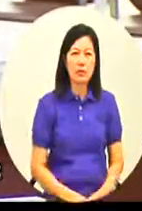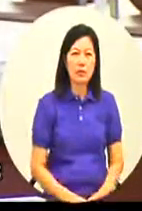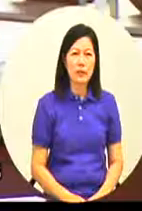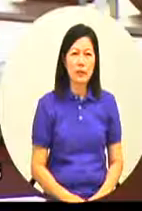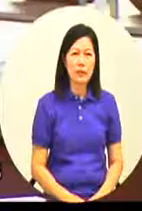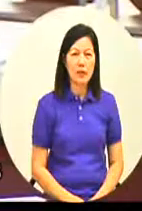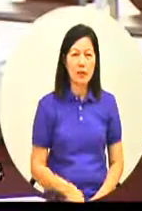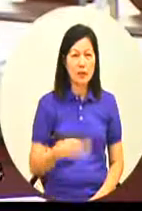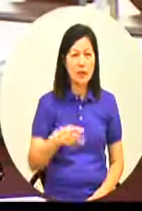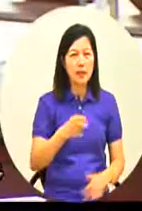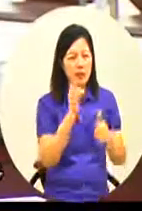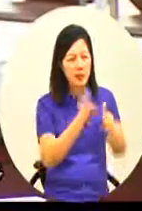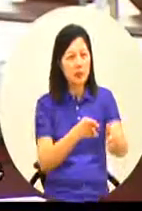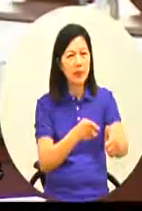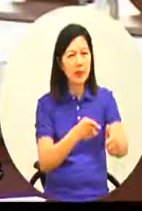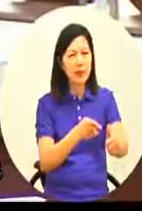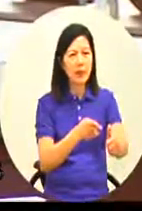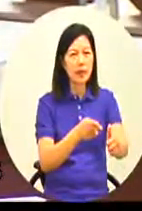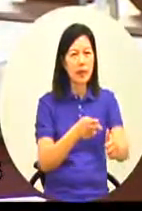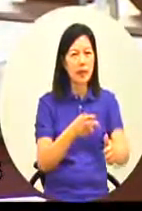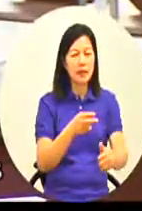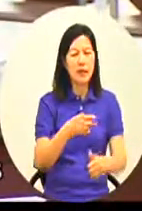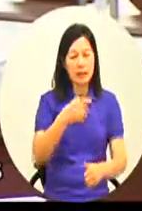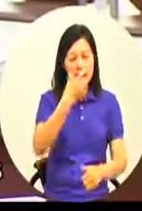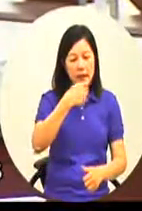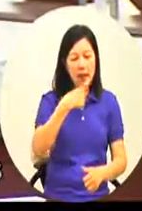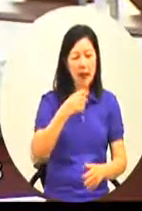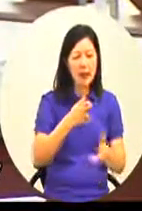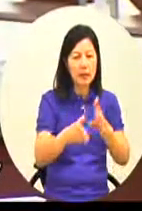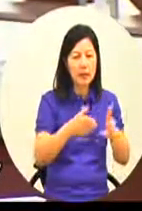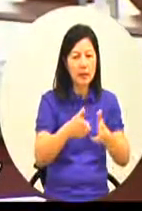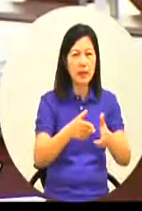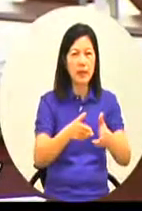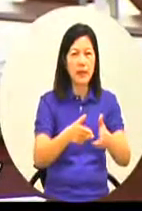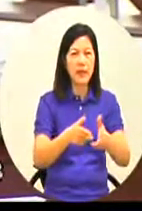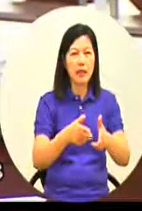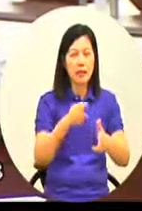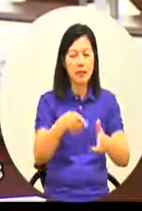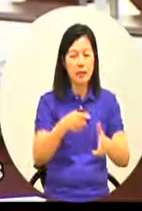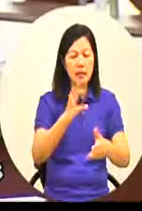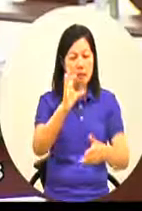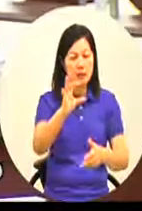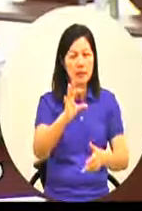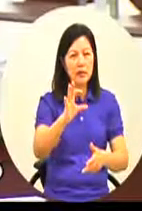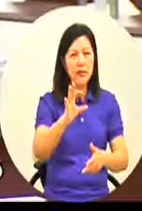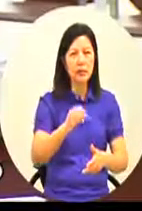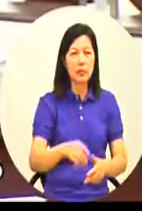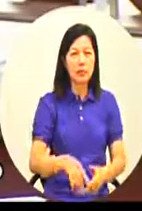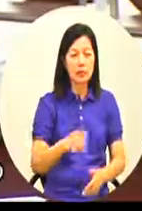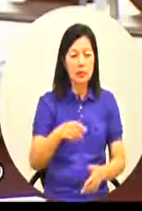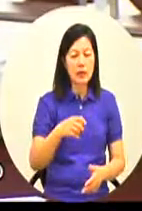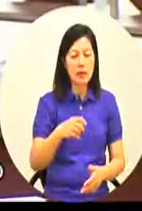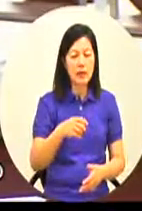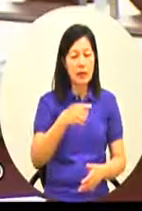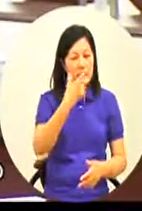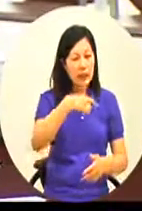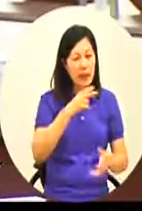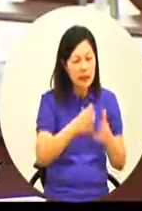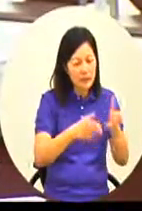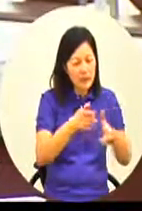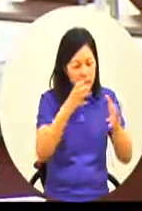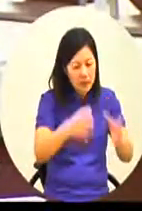叫，你可别可以用着长枪。台糖花园区的变作啊，因的公园因迄是因腾上去的啊，但伊做